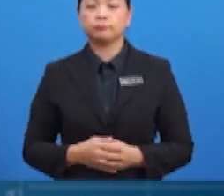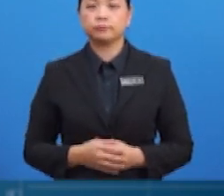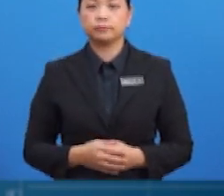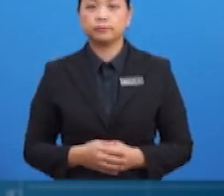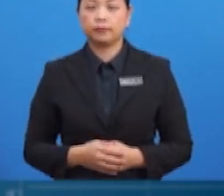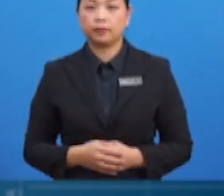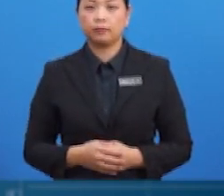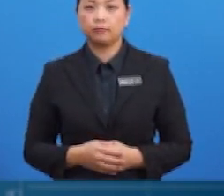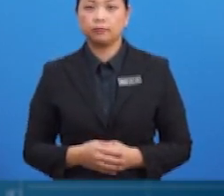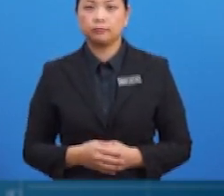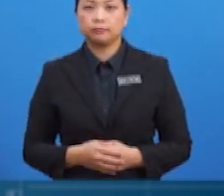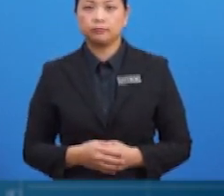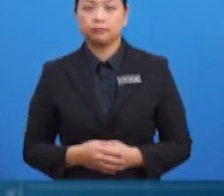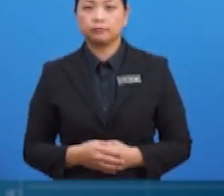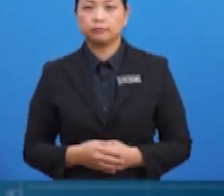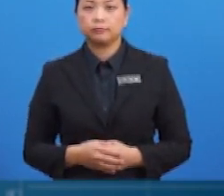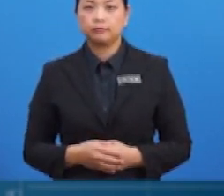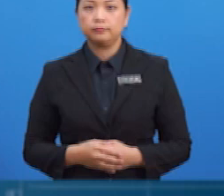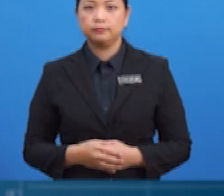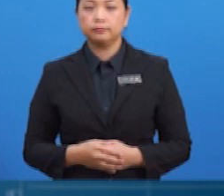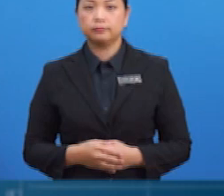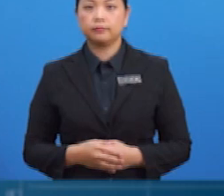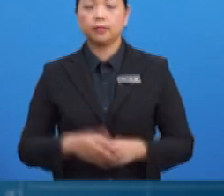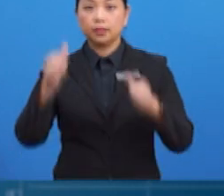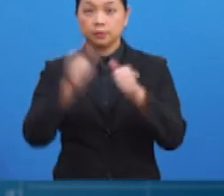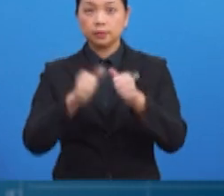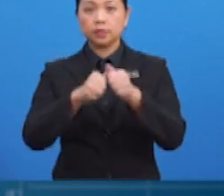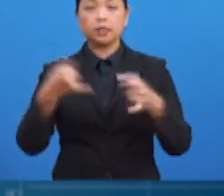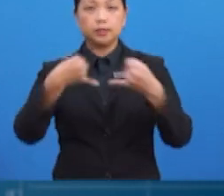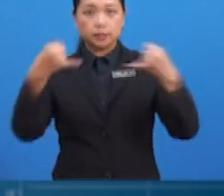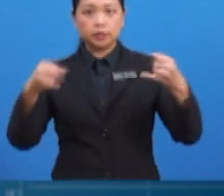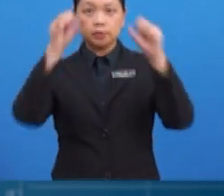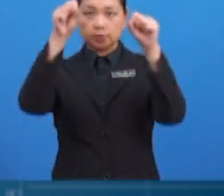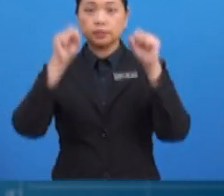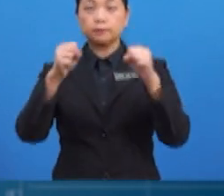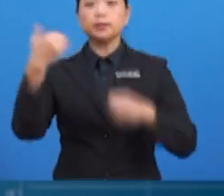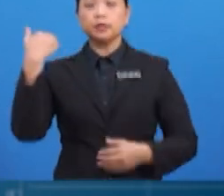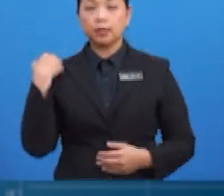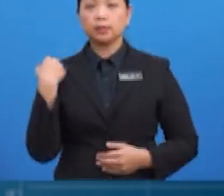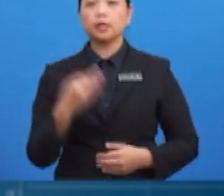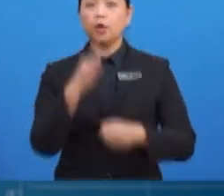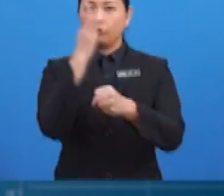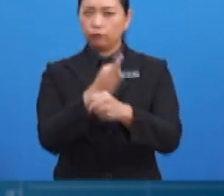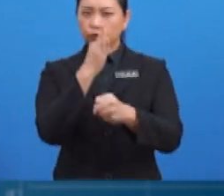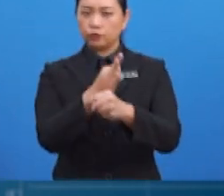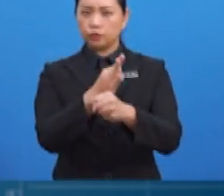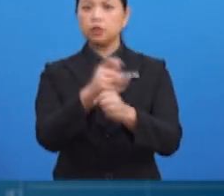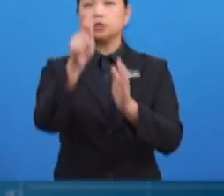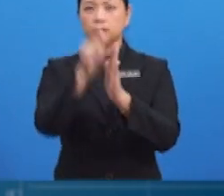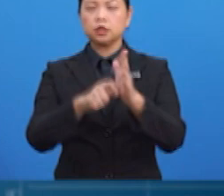tuas, pneumatik dan hidrolik. Setiap jenis sistem mempunyai fungsi